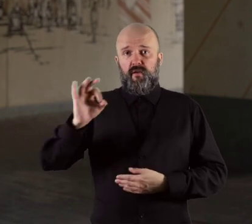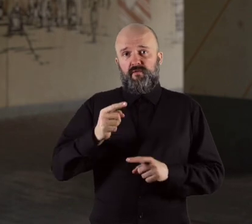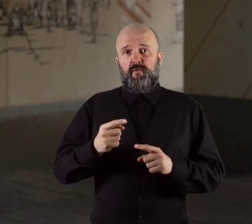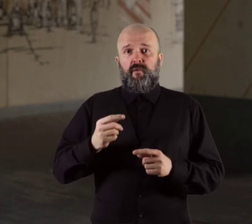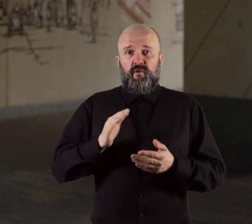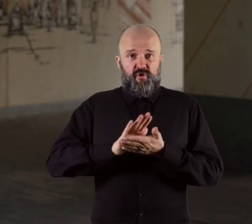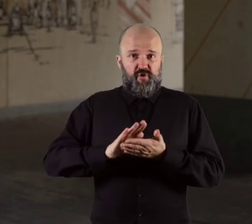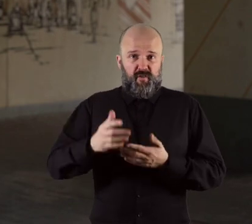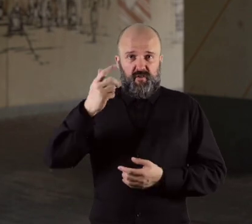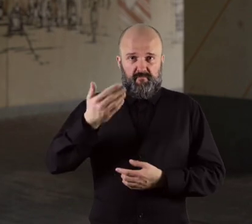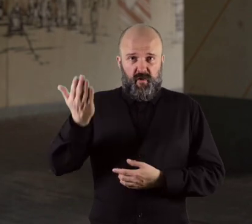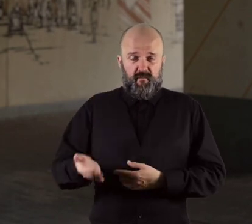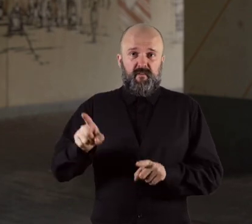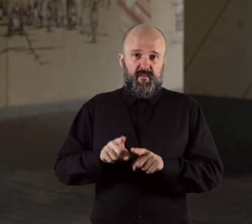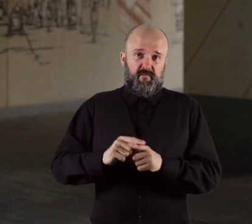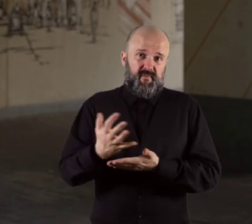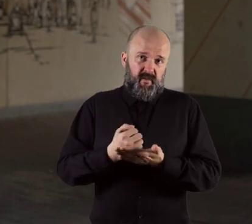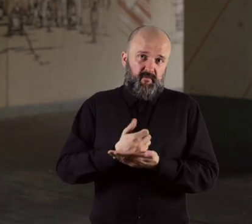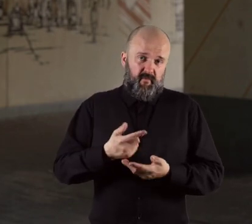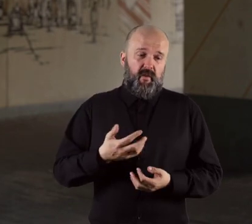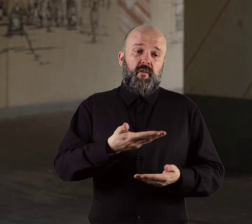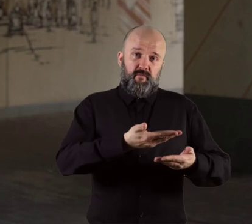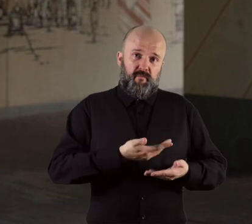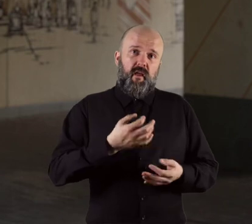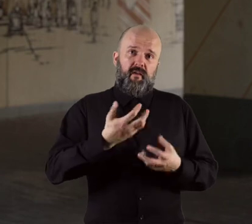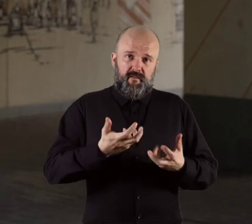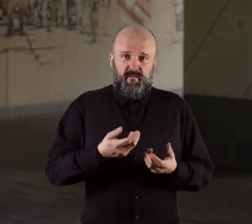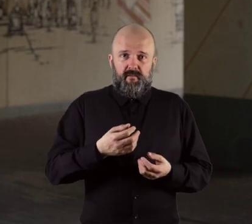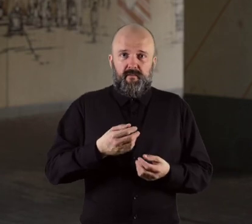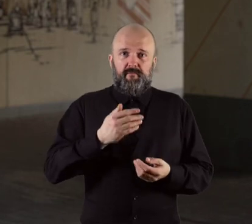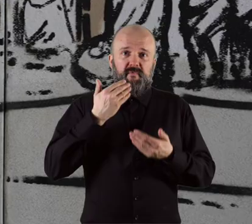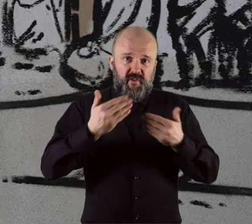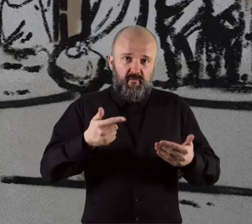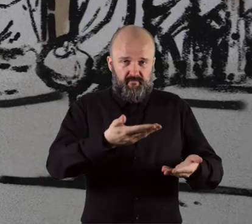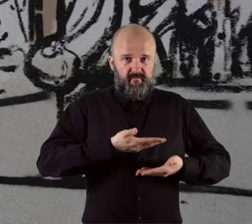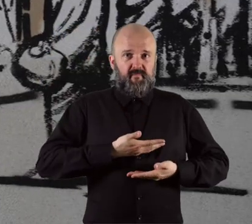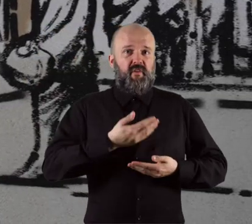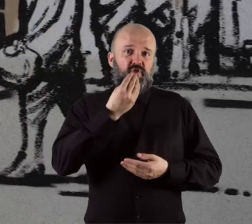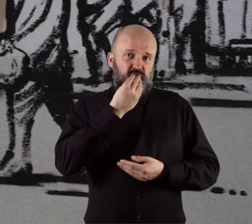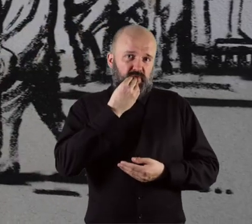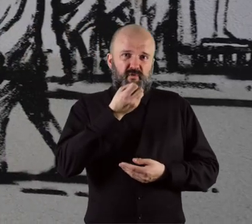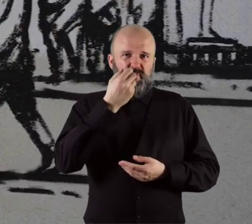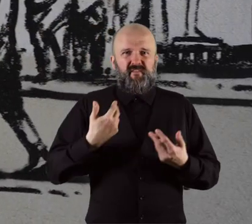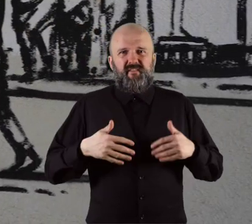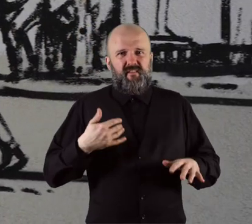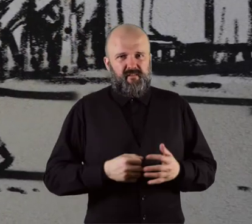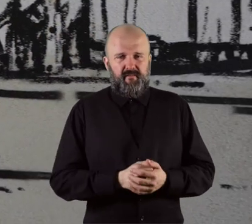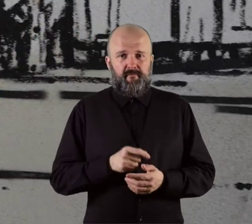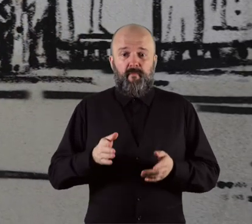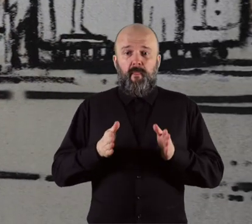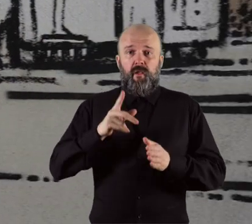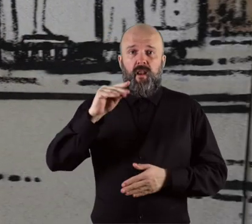zarobków. Od swoich fanów o wiele chętniej przyjmowali dowody wdzięczności w postaci żywności niż kwiatów. W budynku przy